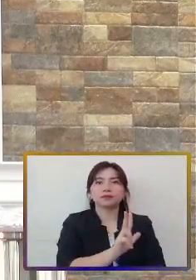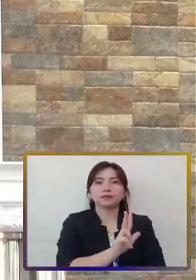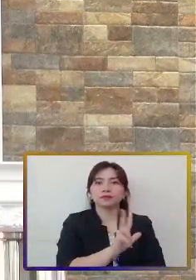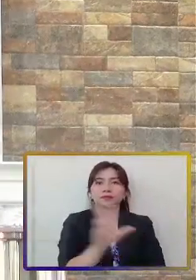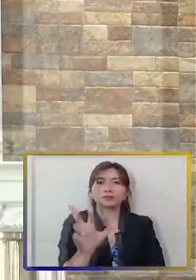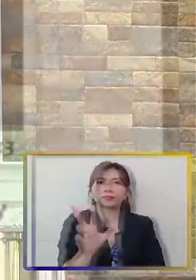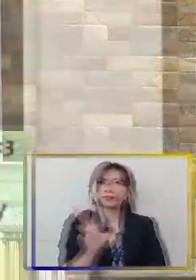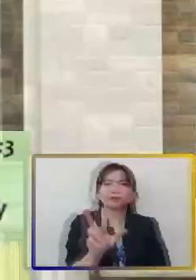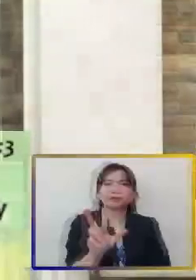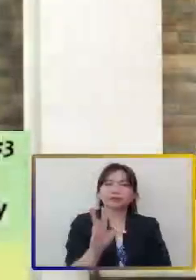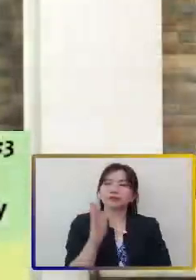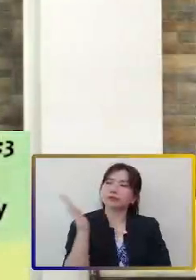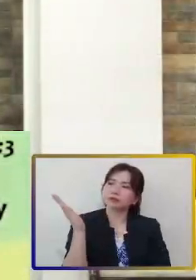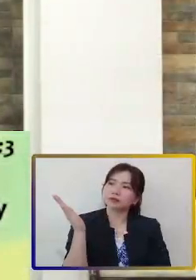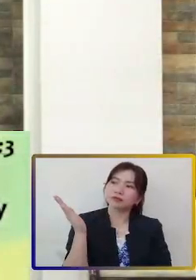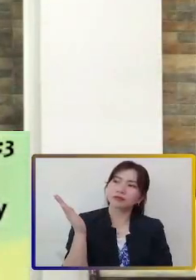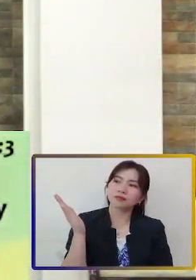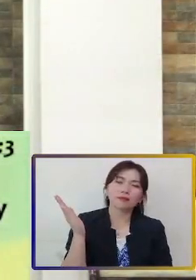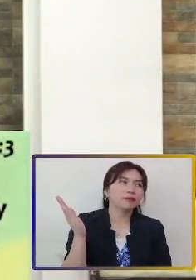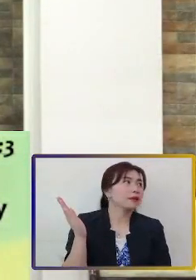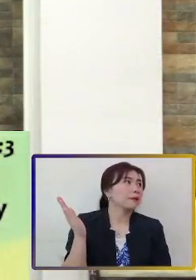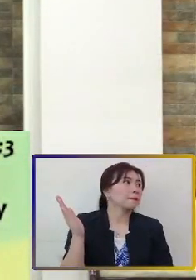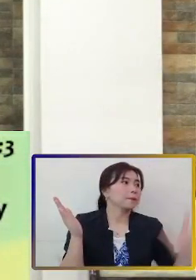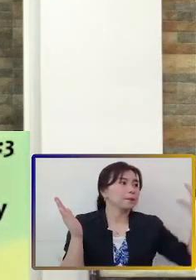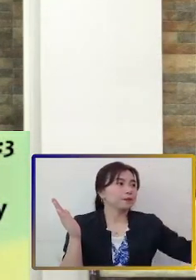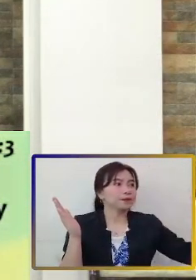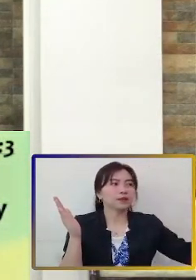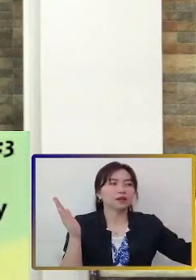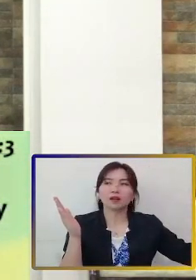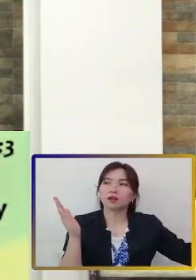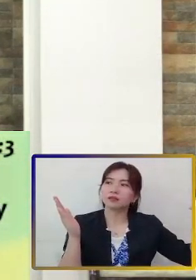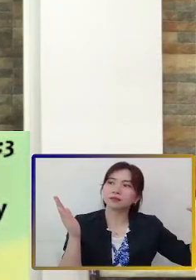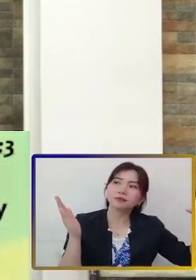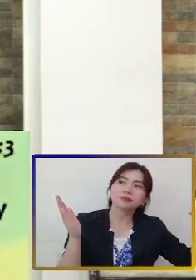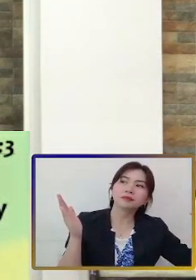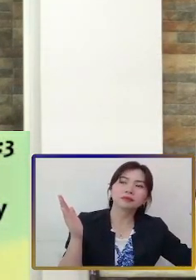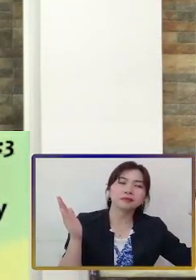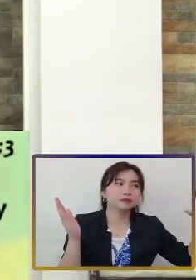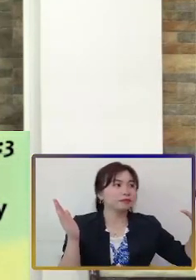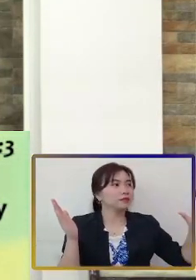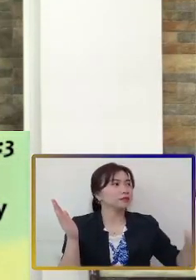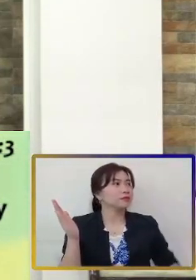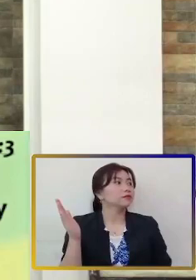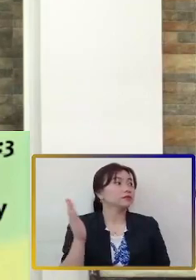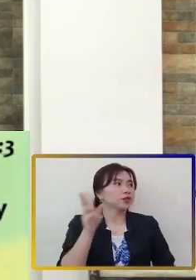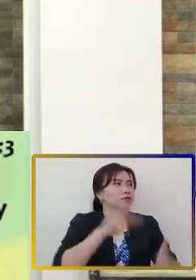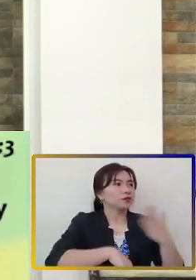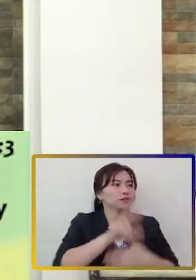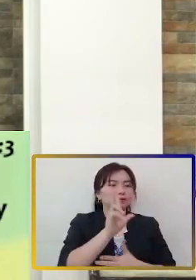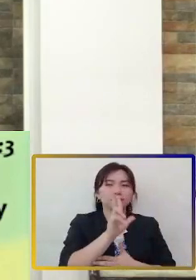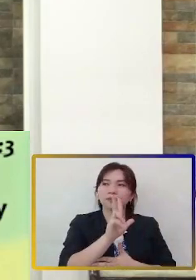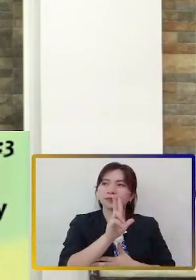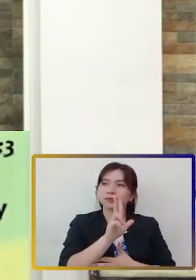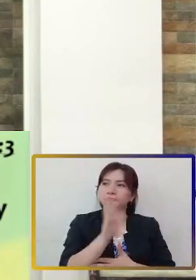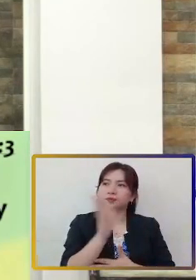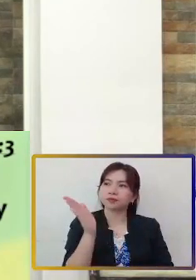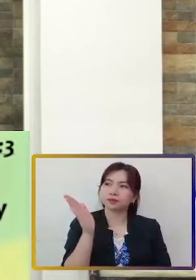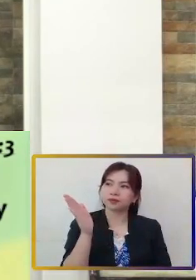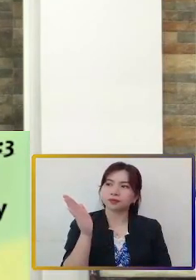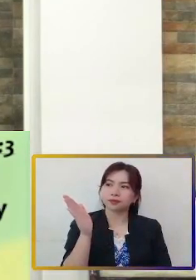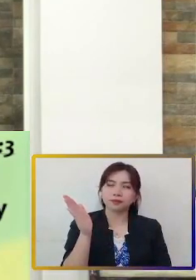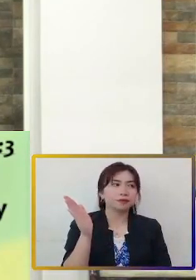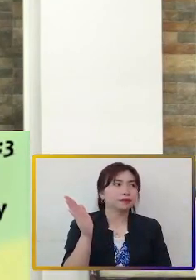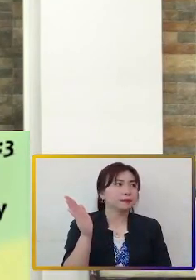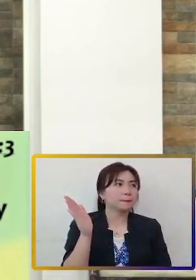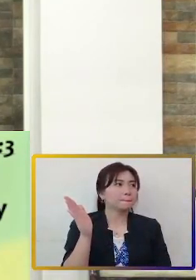I go and prepare a place for you I will what and what receive you unto